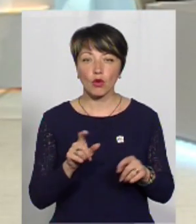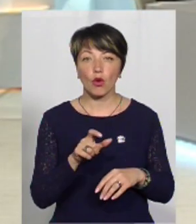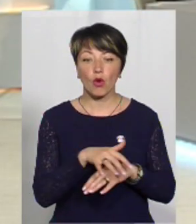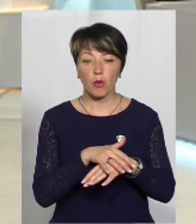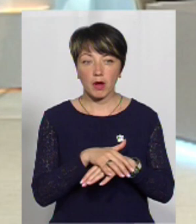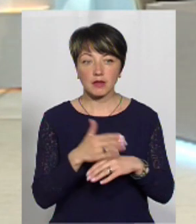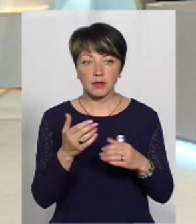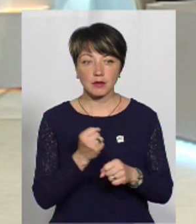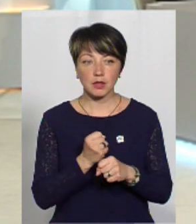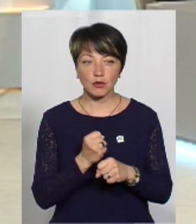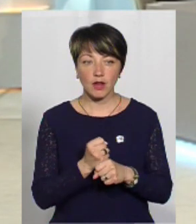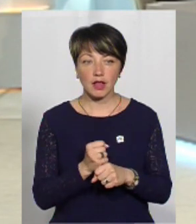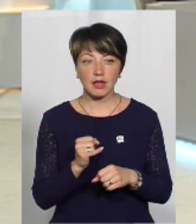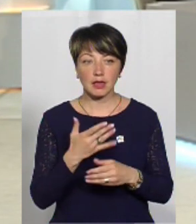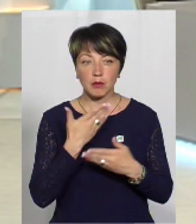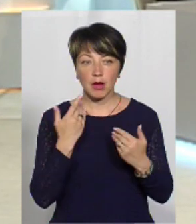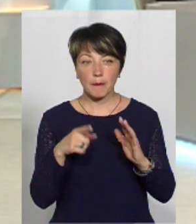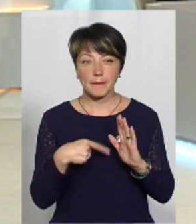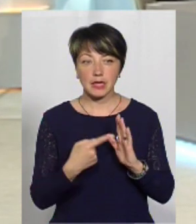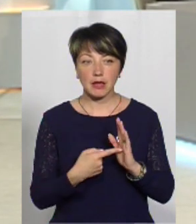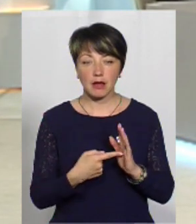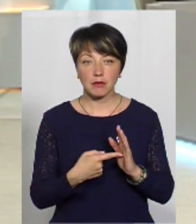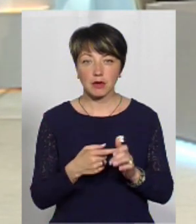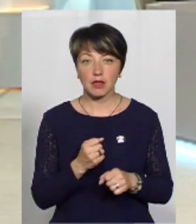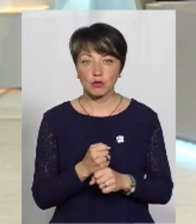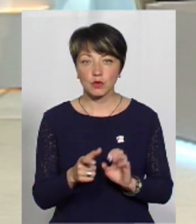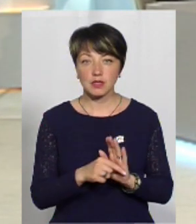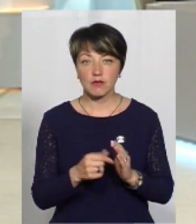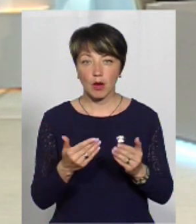що громадськість з вами відпрацювала, і що немає питань до громадськості, яка